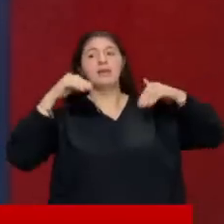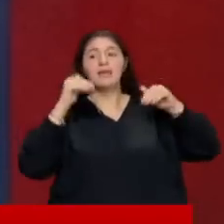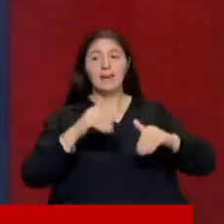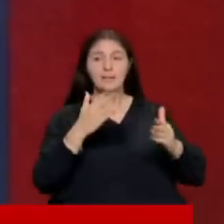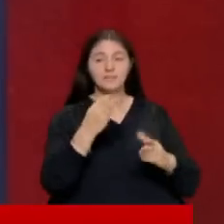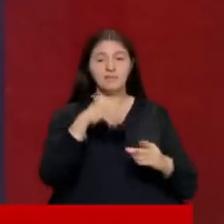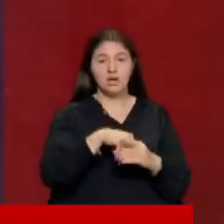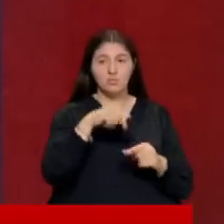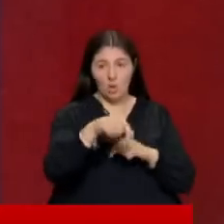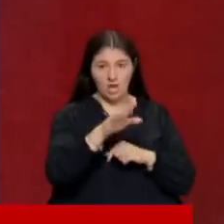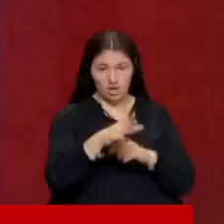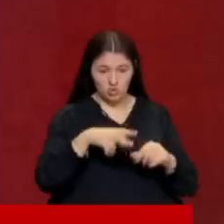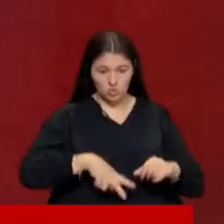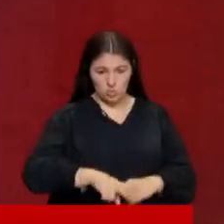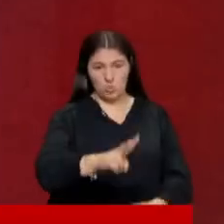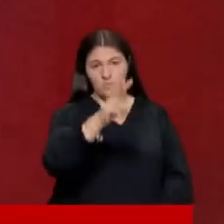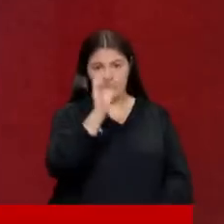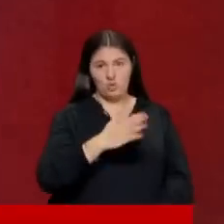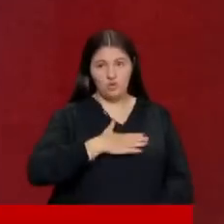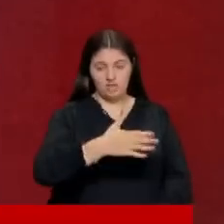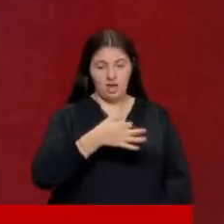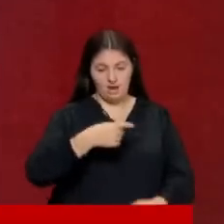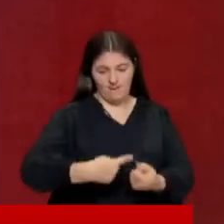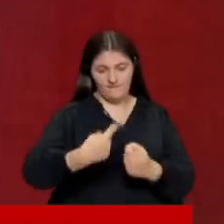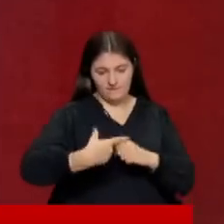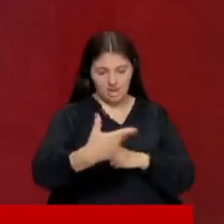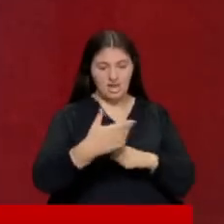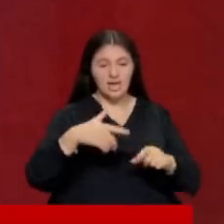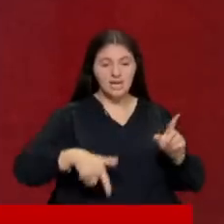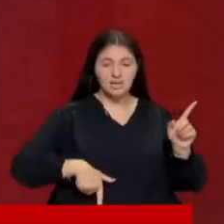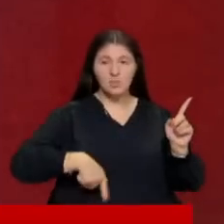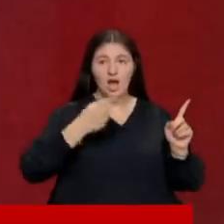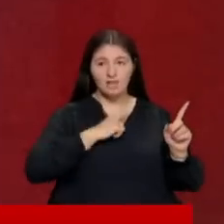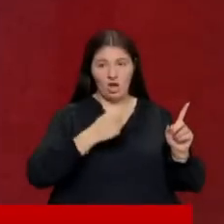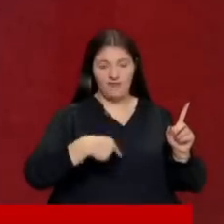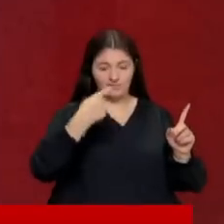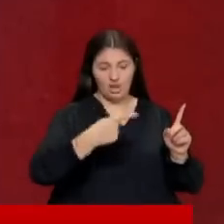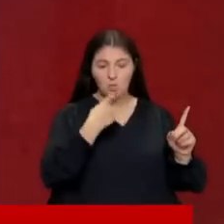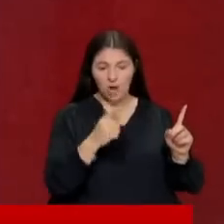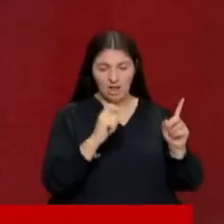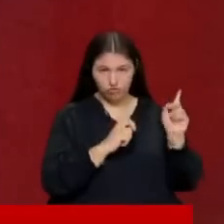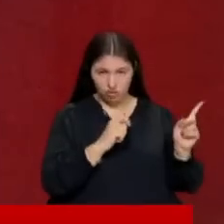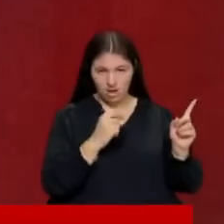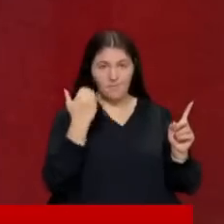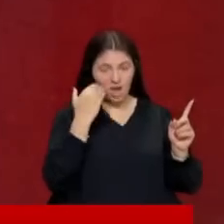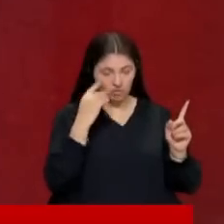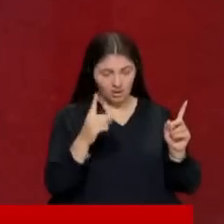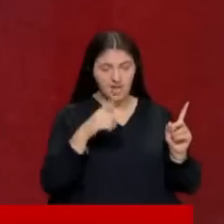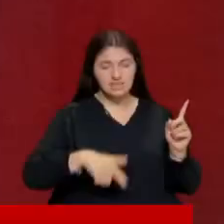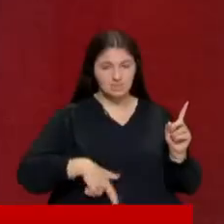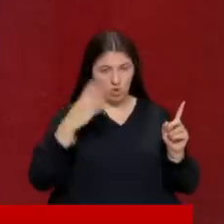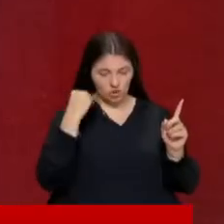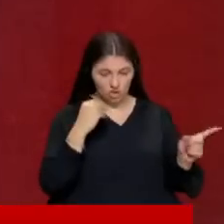iyi Parti Bu arada Yola çıkıyor Önümüzdeki hafta İzmir adayını Önümüzdeki hafta ilan edecek Meral Akşener